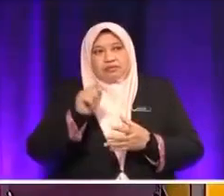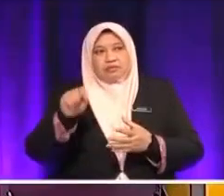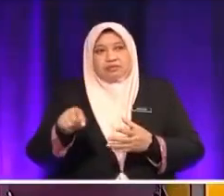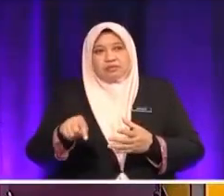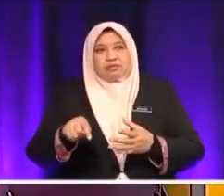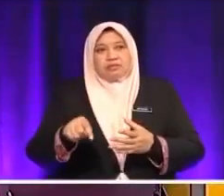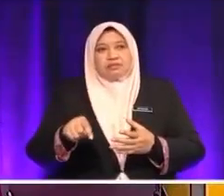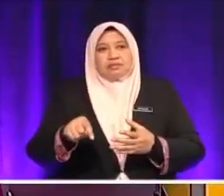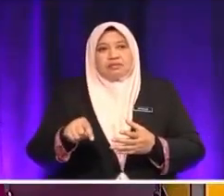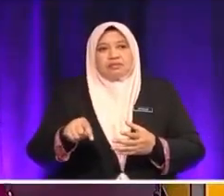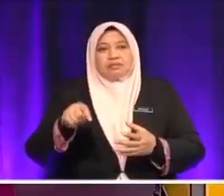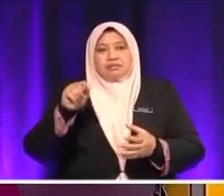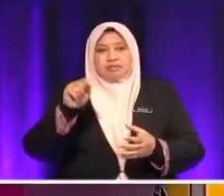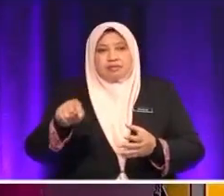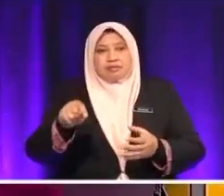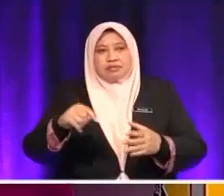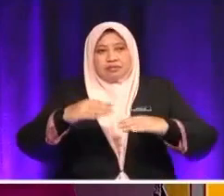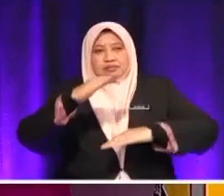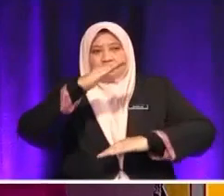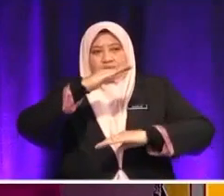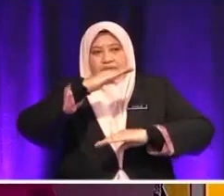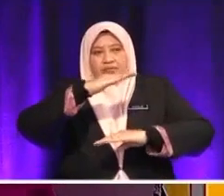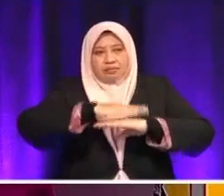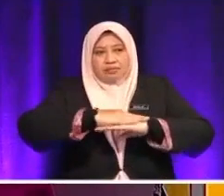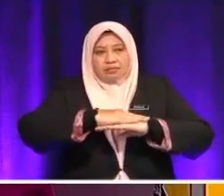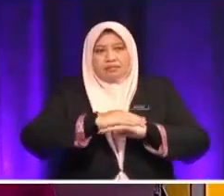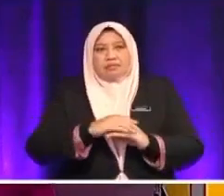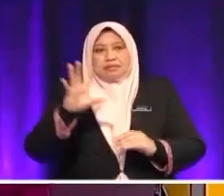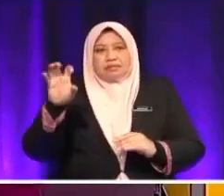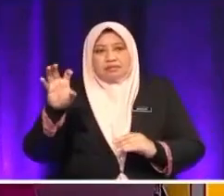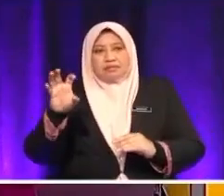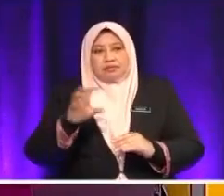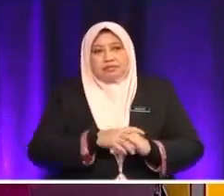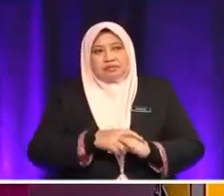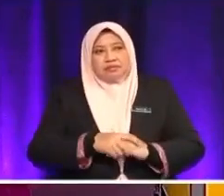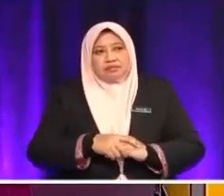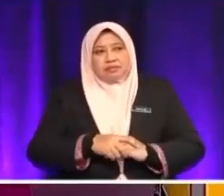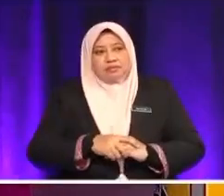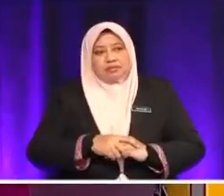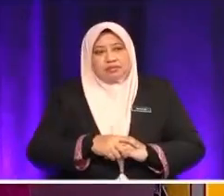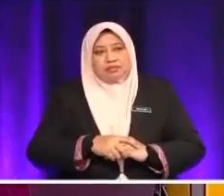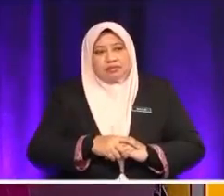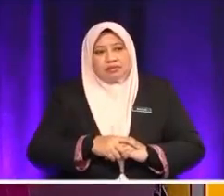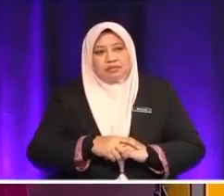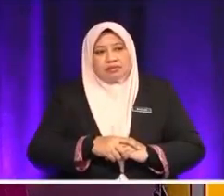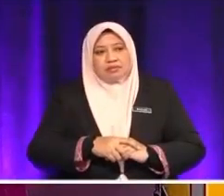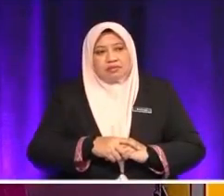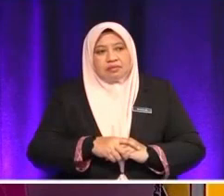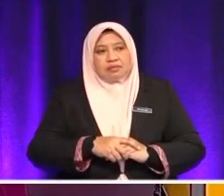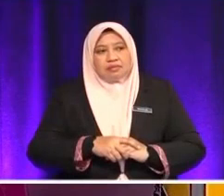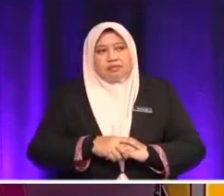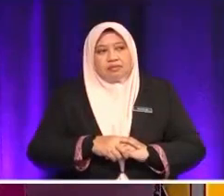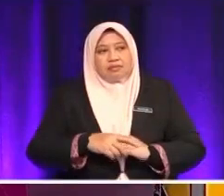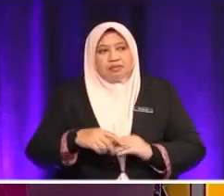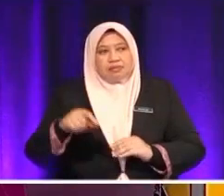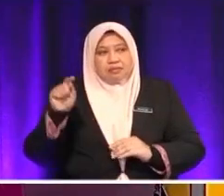titik minimum 50 murid Saya tunjuk dulu eee jawaban kita enggak tengok Betul tidak oke titik minimum adalah 50